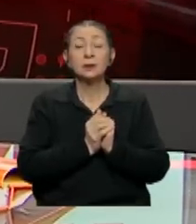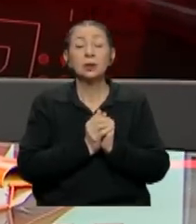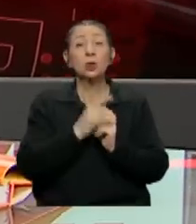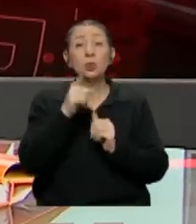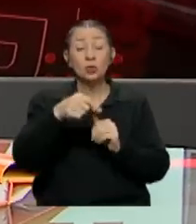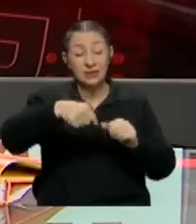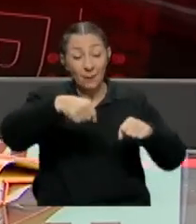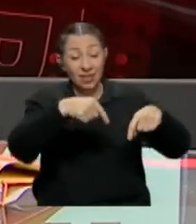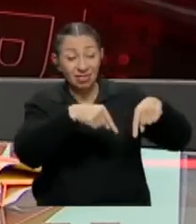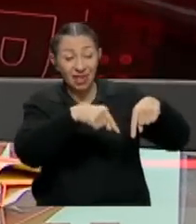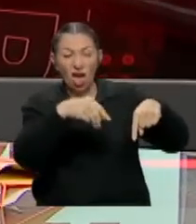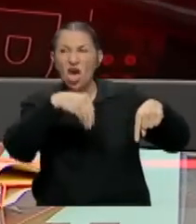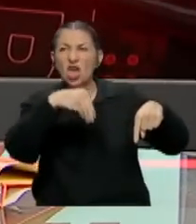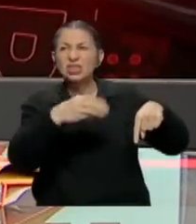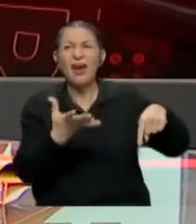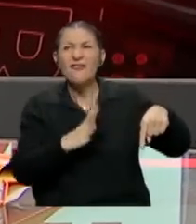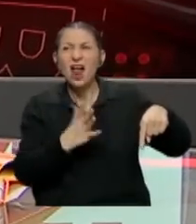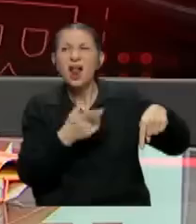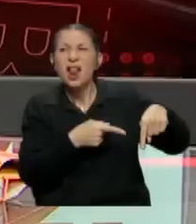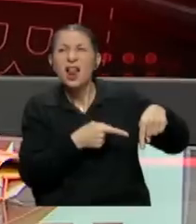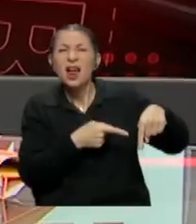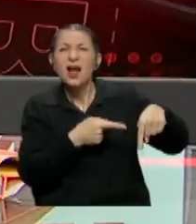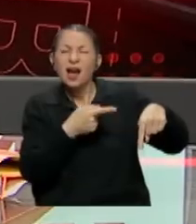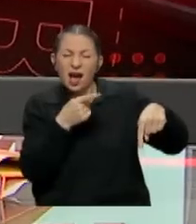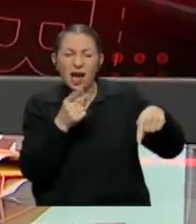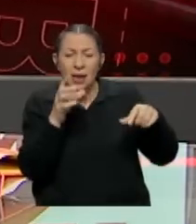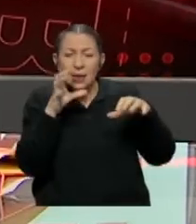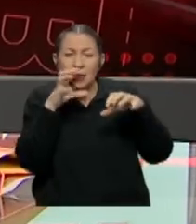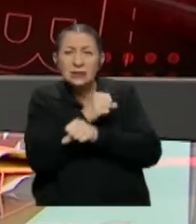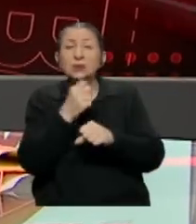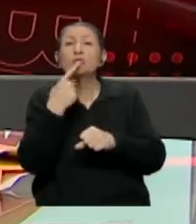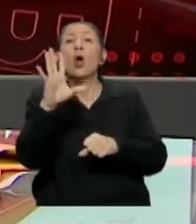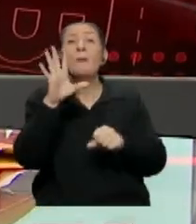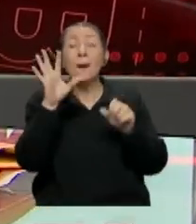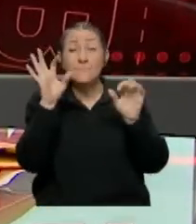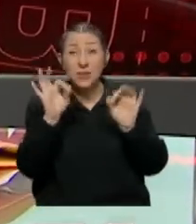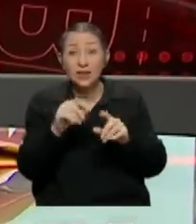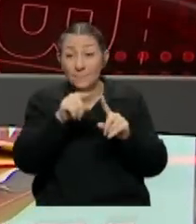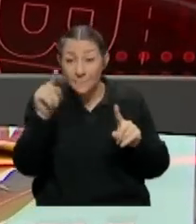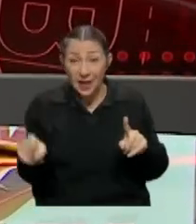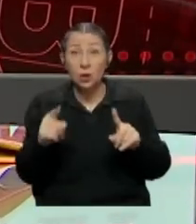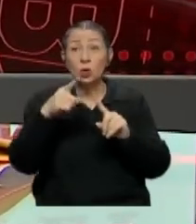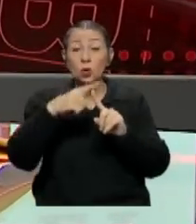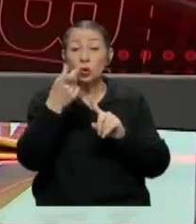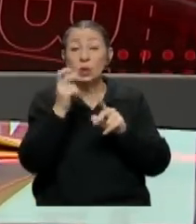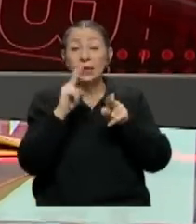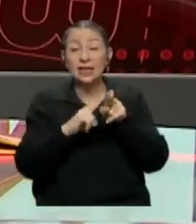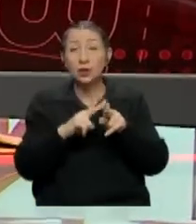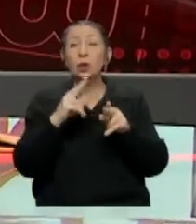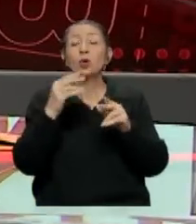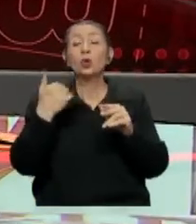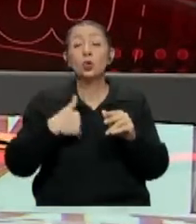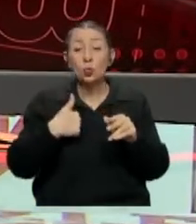bu Sepetin içinde ne var gizlenmeye başladığından beri TÜİK Kurumu